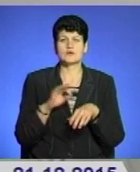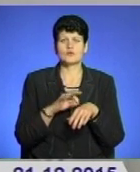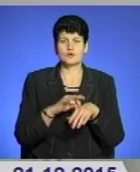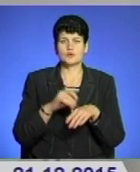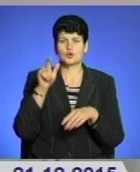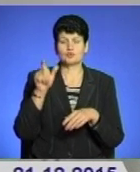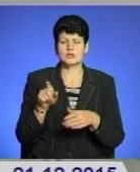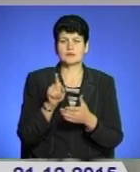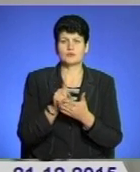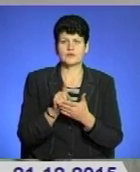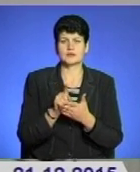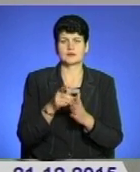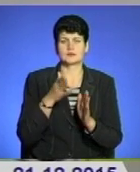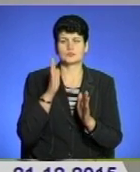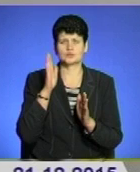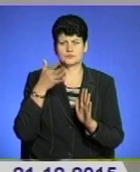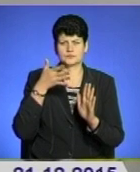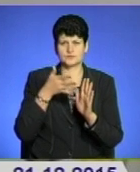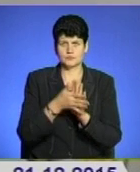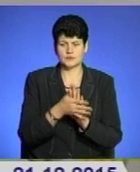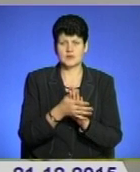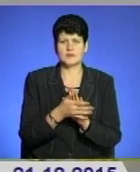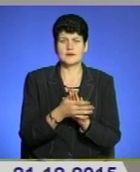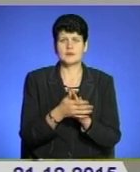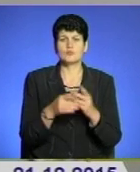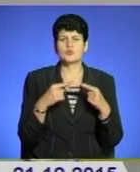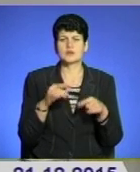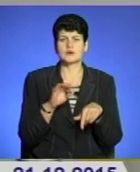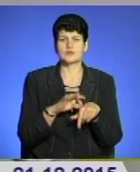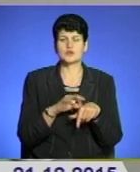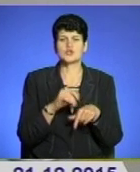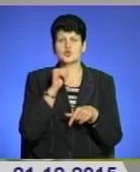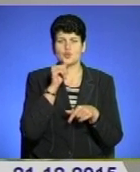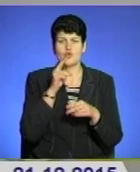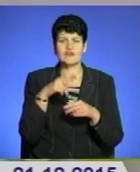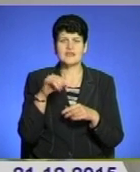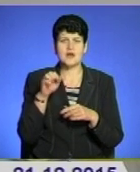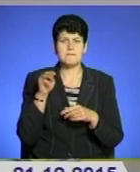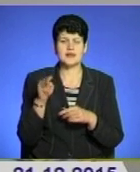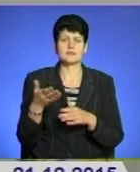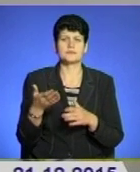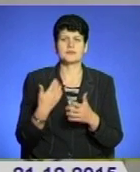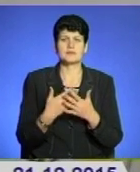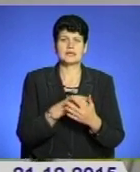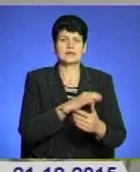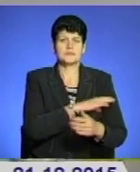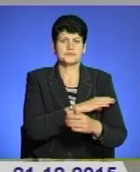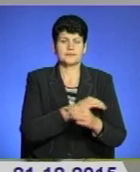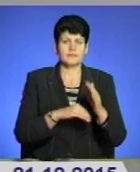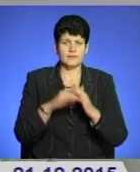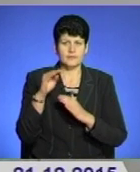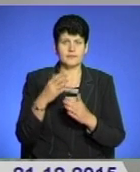бути мотивована. Якщо вона мотивована, яка б не була хвороба, там цукровий діабет, гіпертонічна